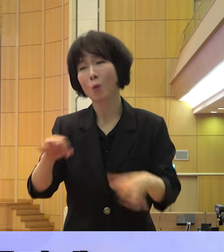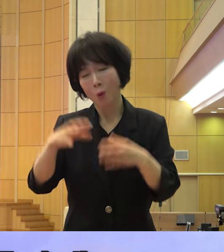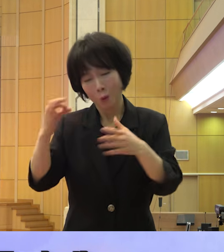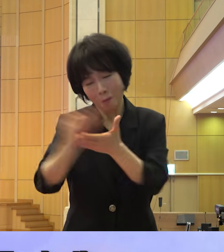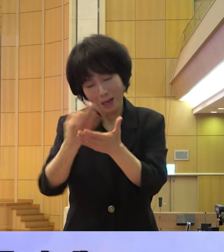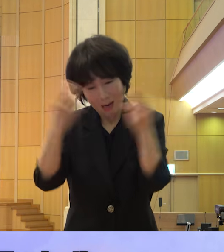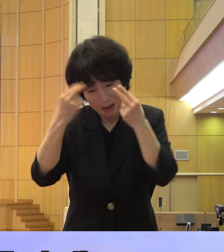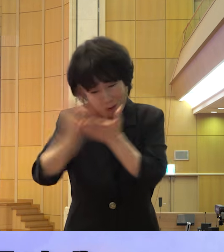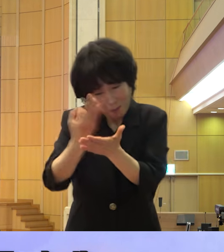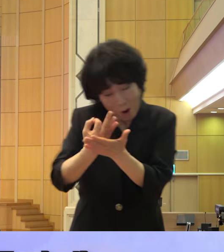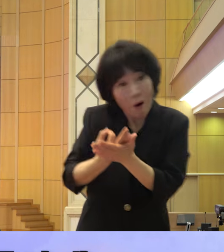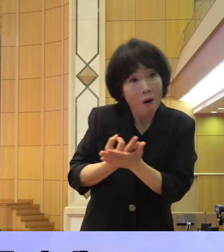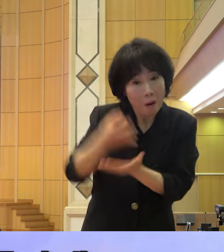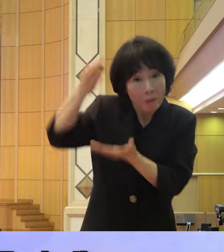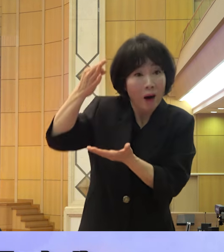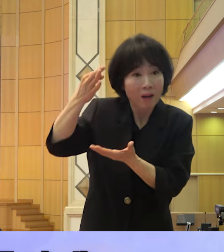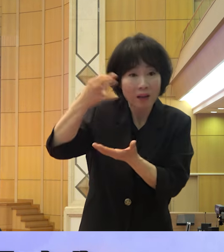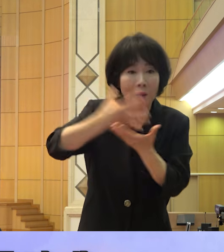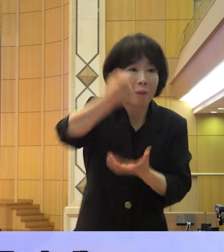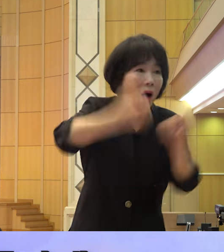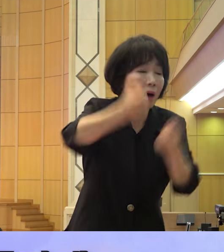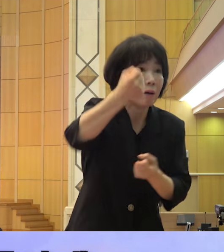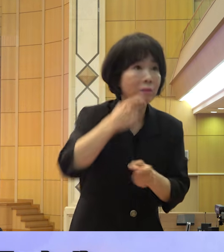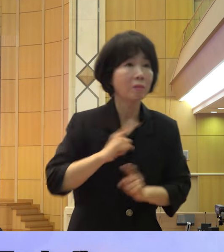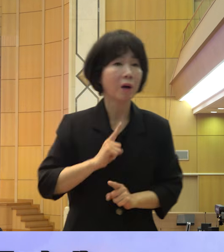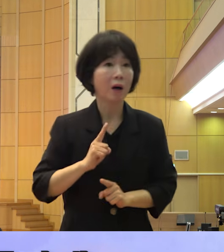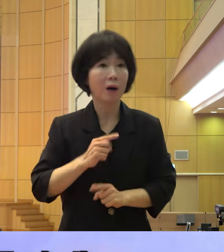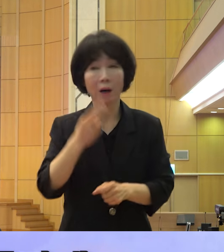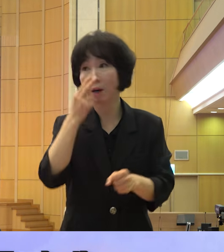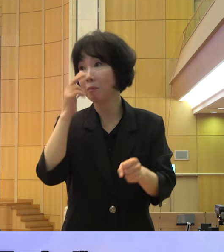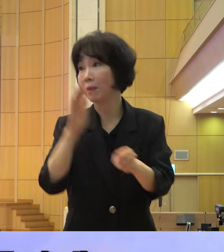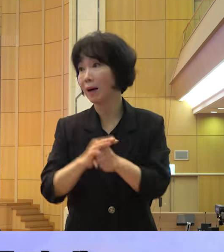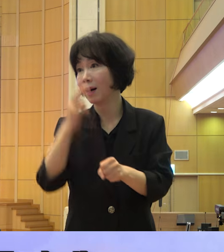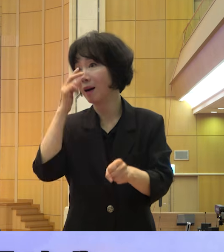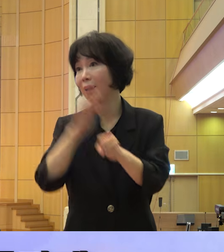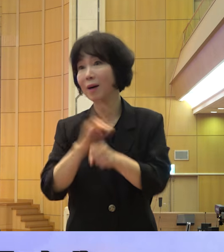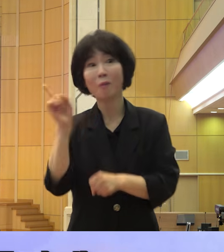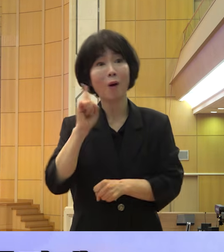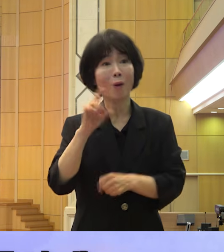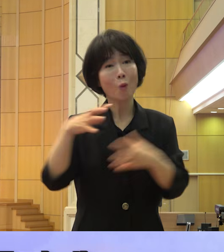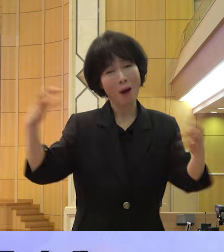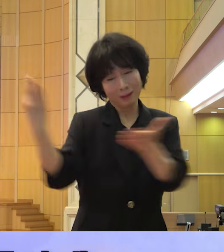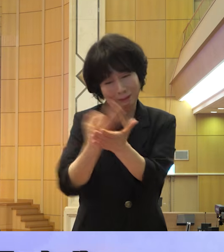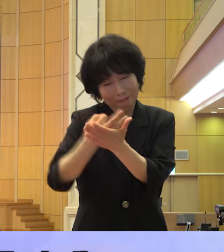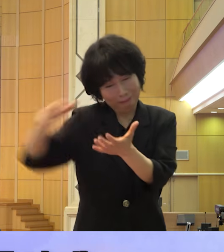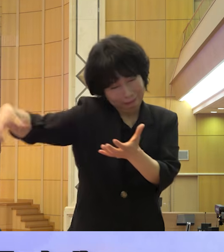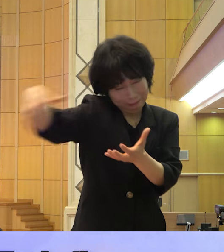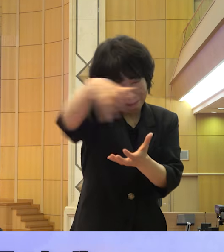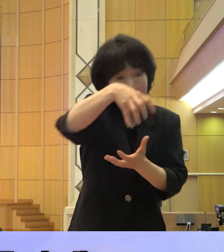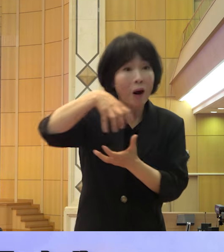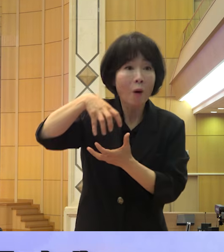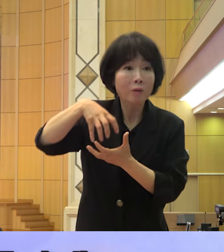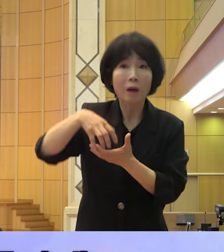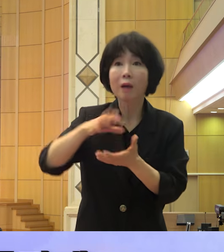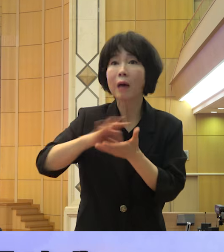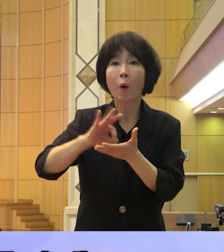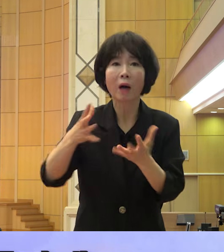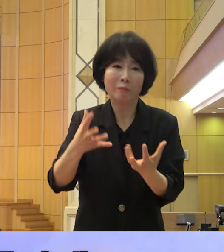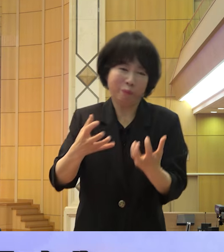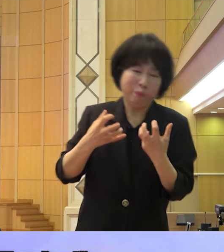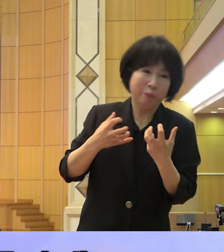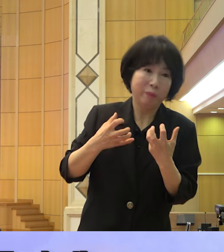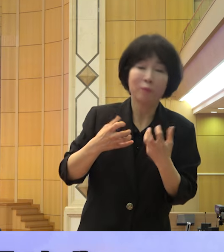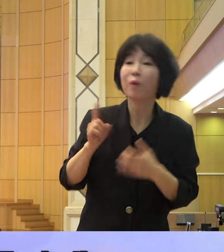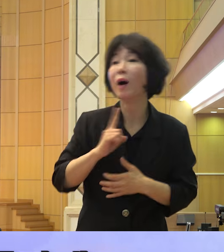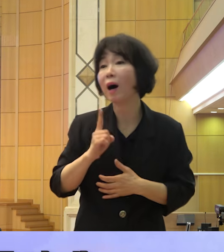있고 돈 쓰는 사람 따로 있듯이 여러분 시간 버놓고 쓰지도 못하고 죽는 사람이 얼마나 많아요. 누릴 줄 알아요. 누릴